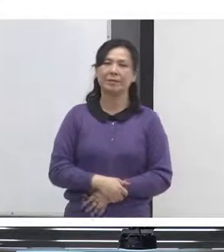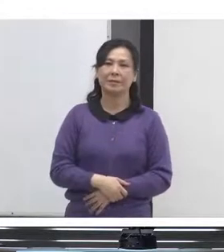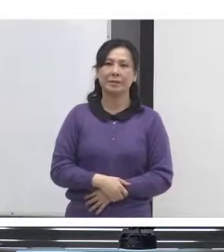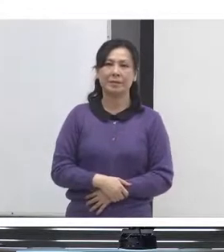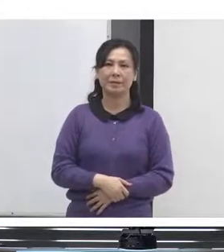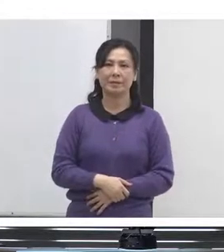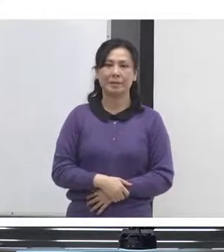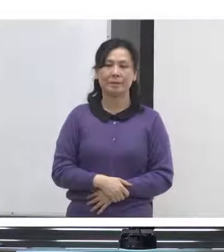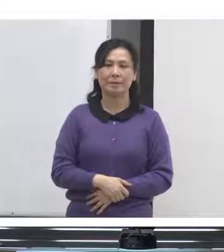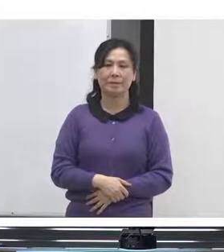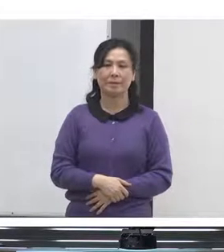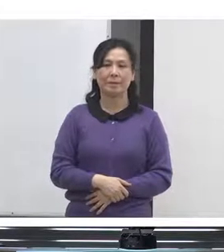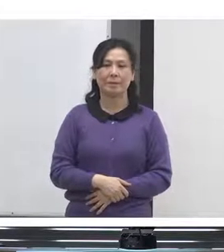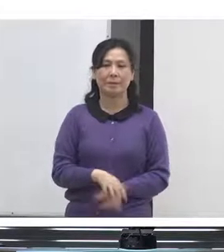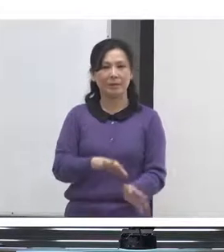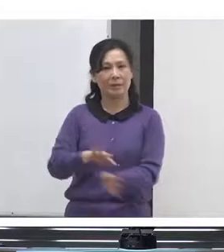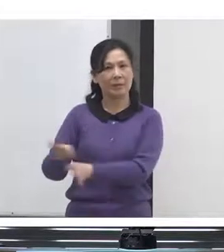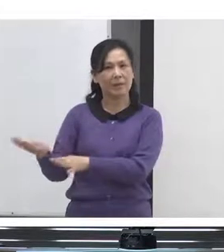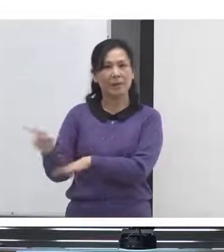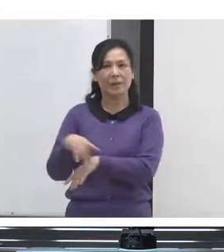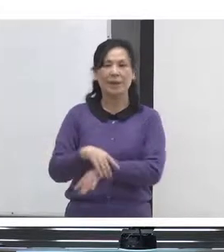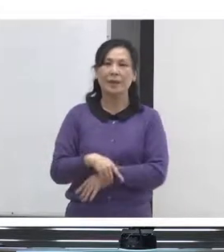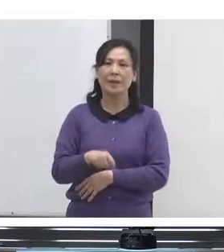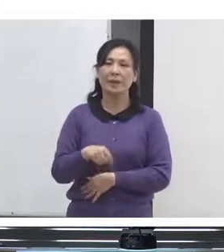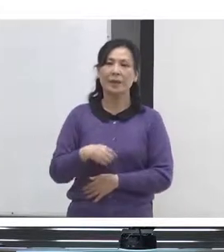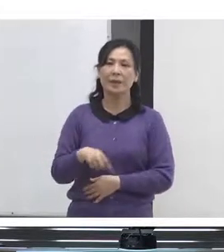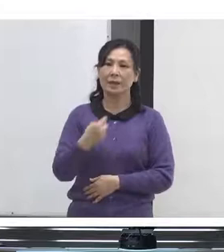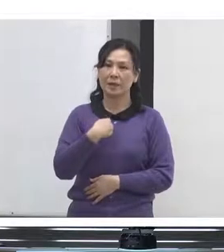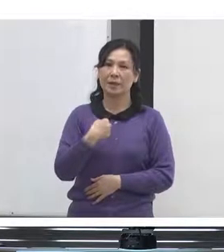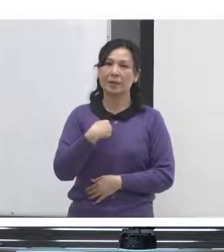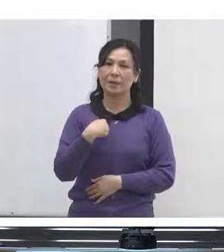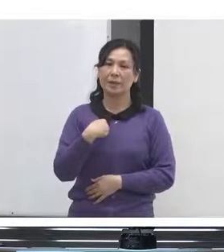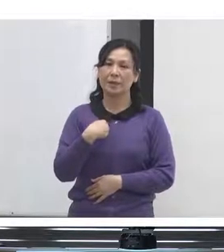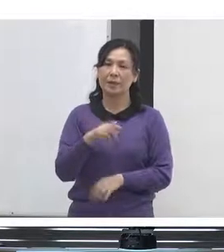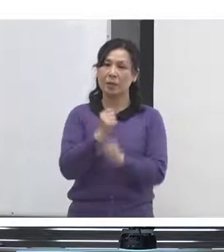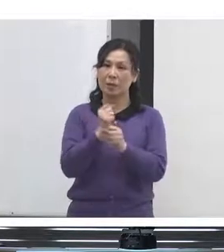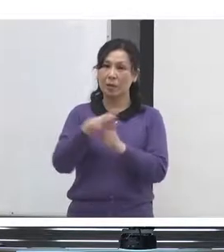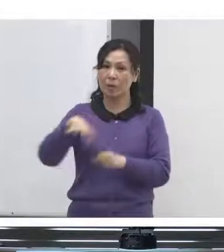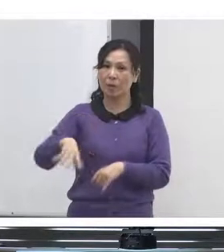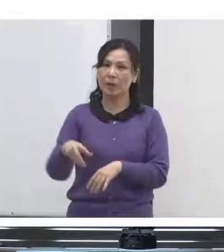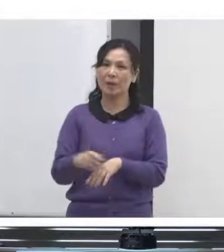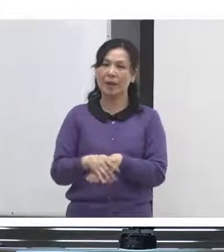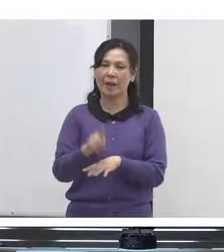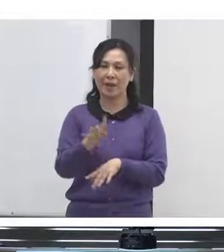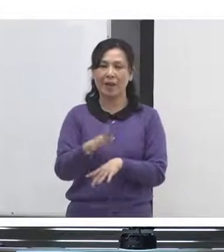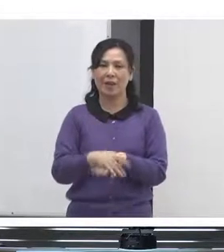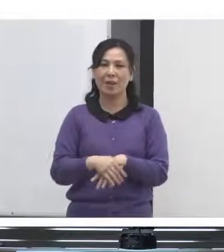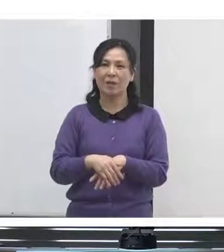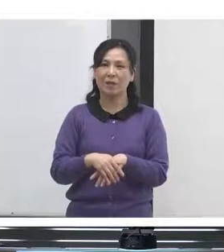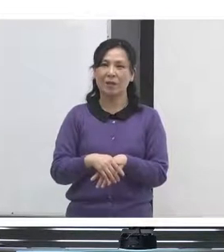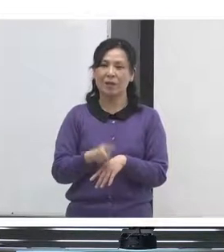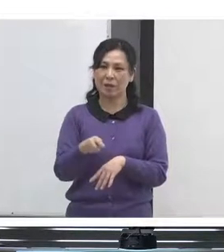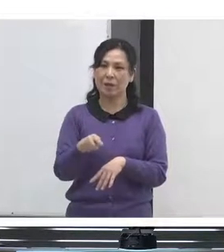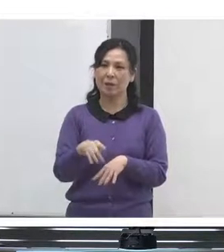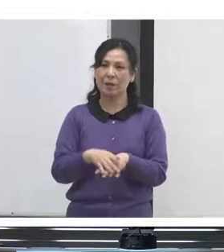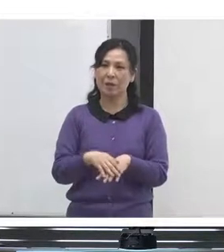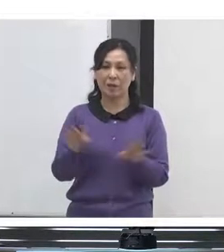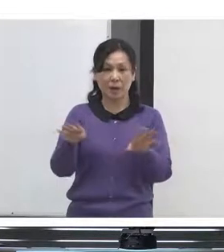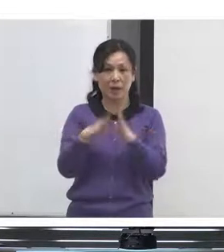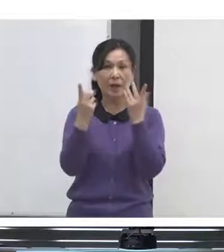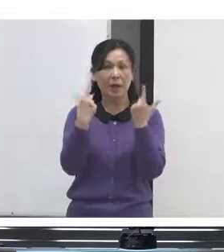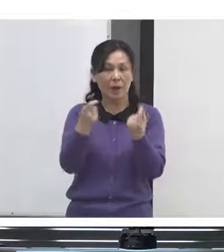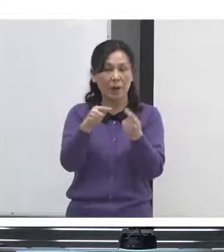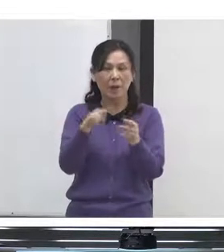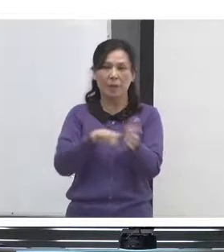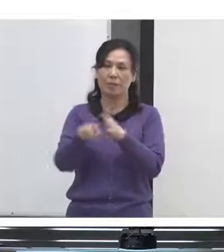那我想提到的是另外一个我们单位做的一个也是很有意思的一个开源的网的一个专案，它是